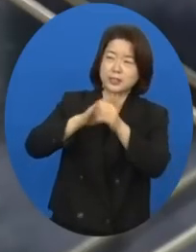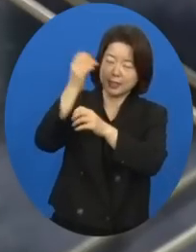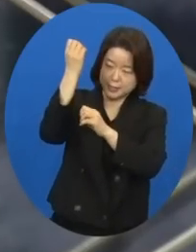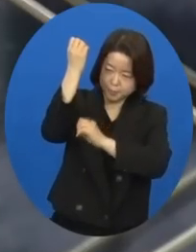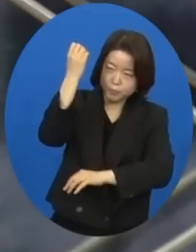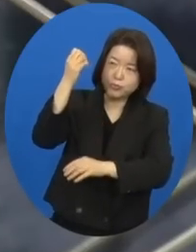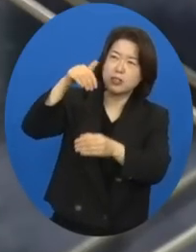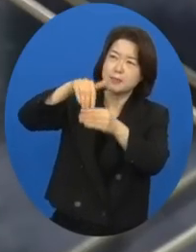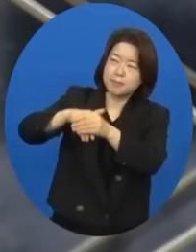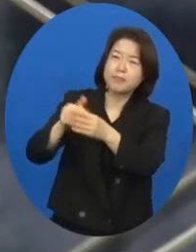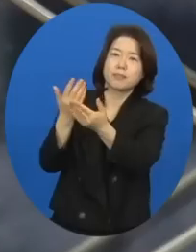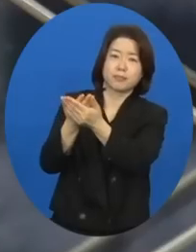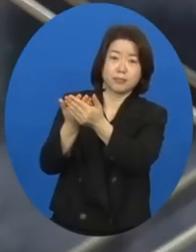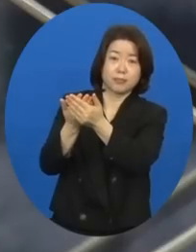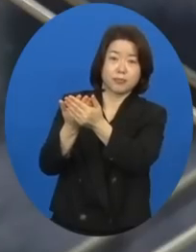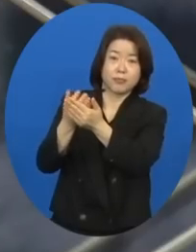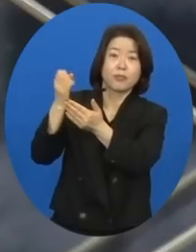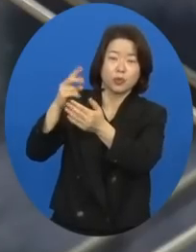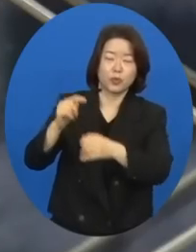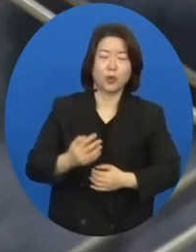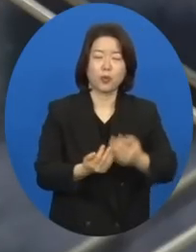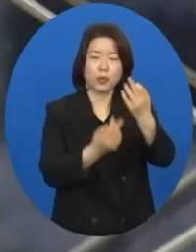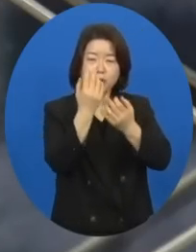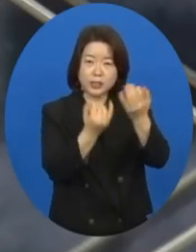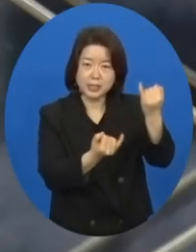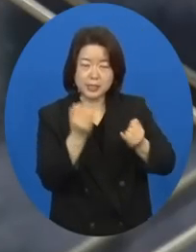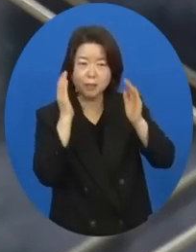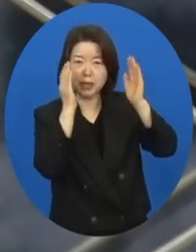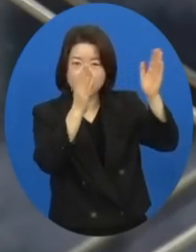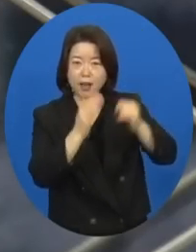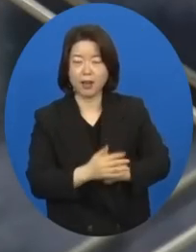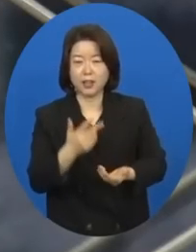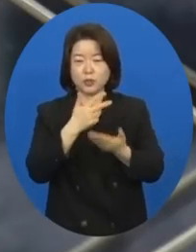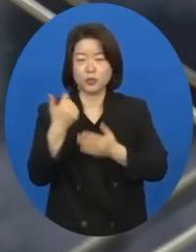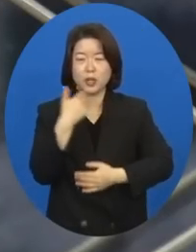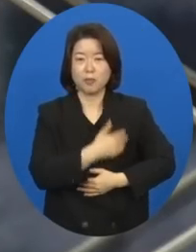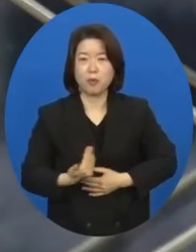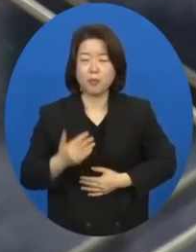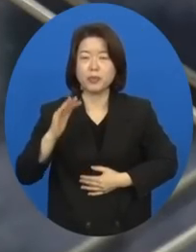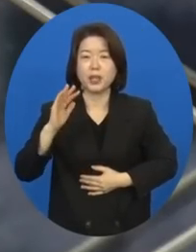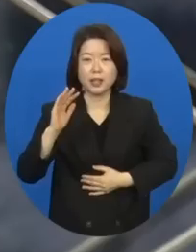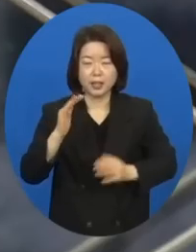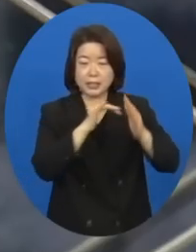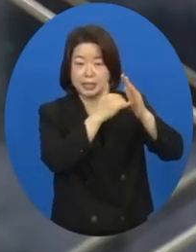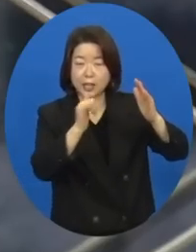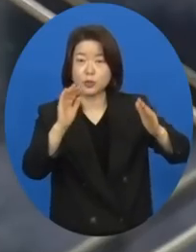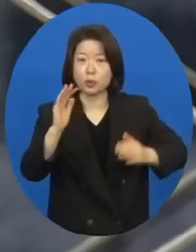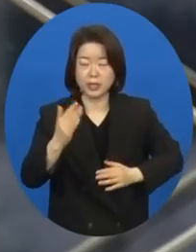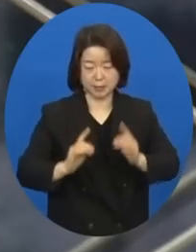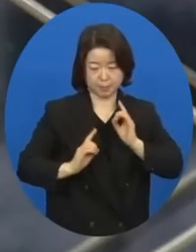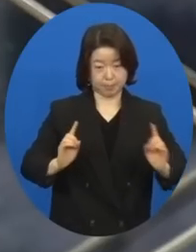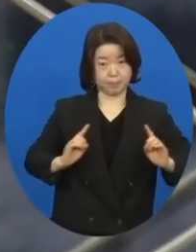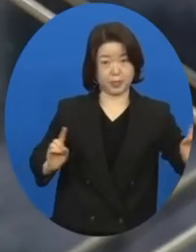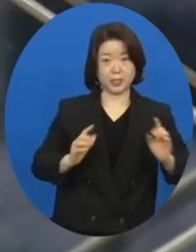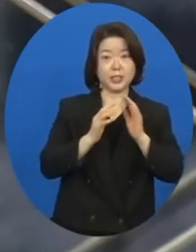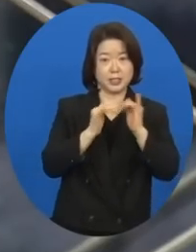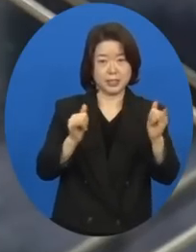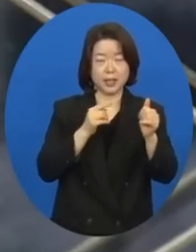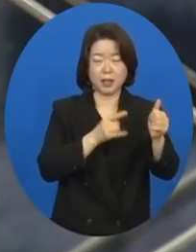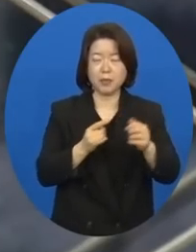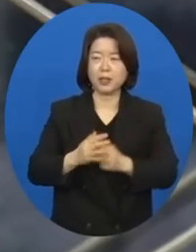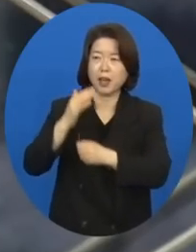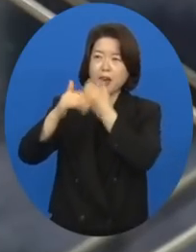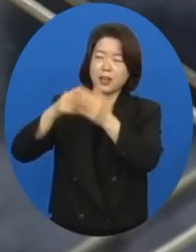것. 그래야지 형제 자매를 향한, 주의 몸된 가족된 지체를 향한 하나님의 깊은 사랑을